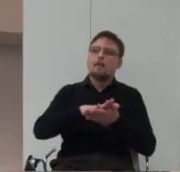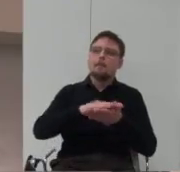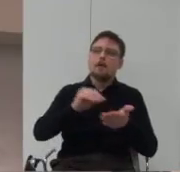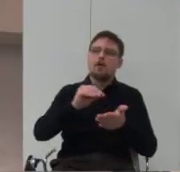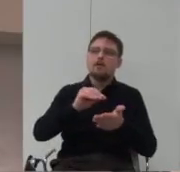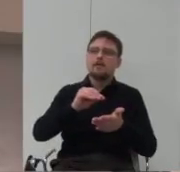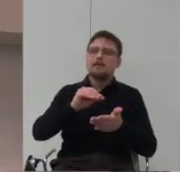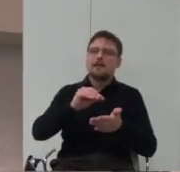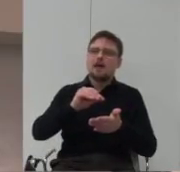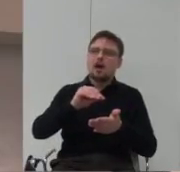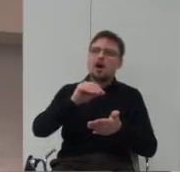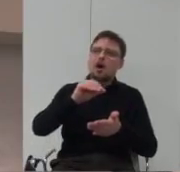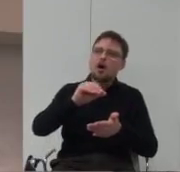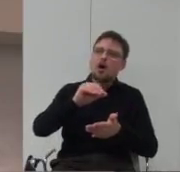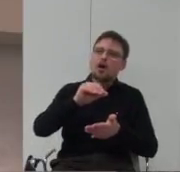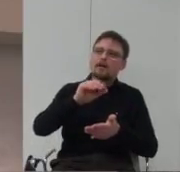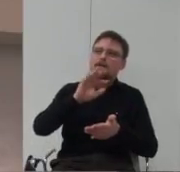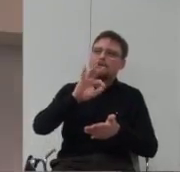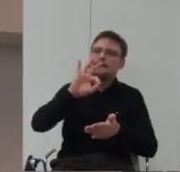może trochę